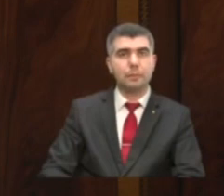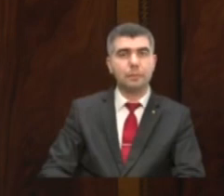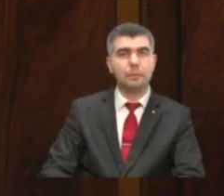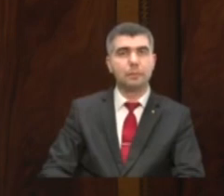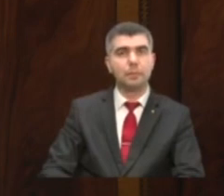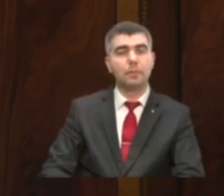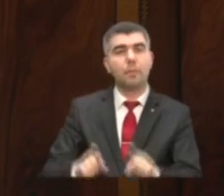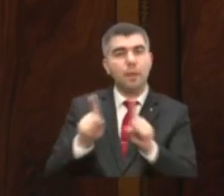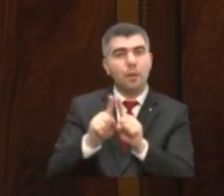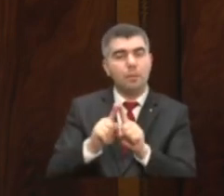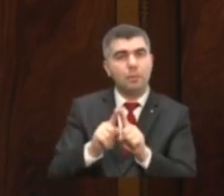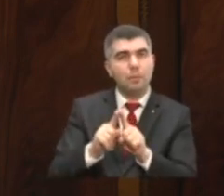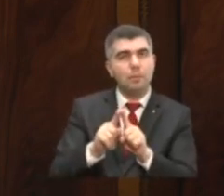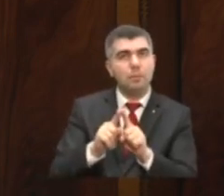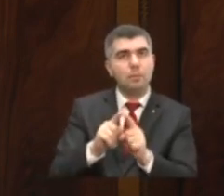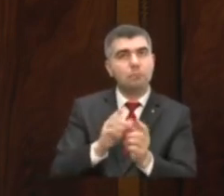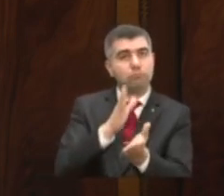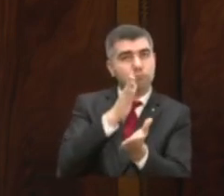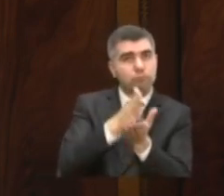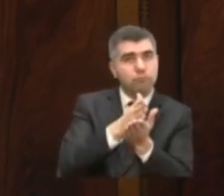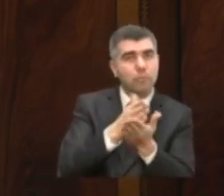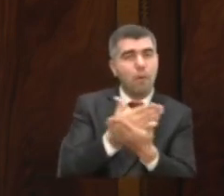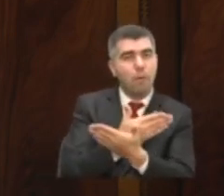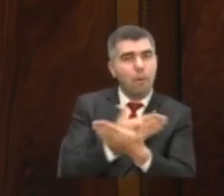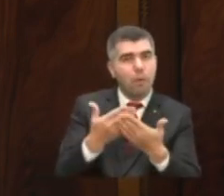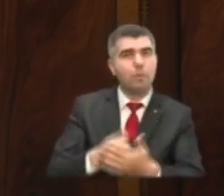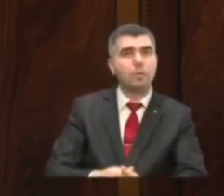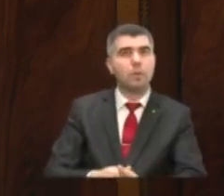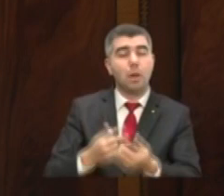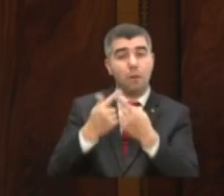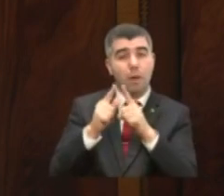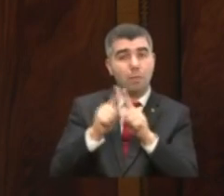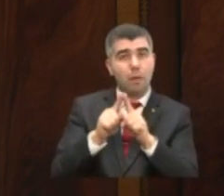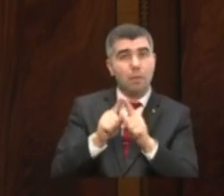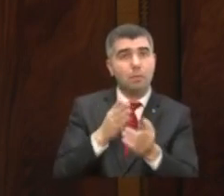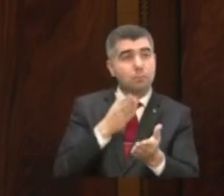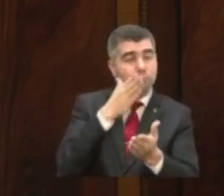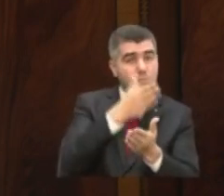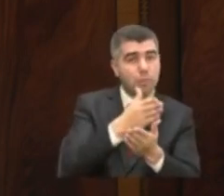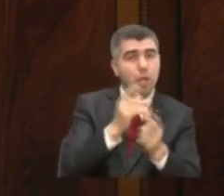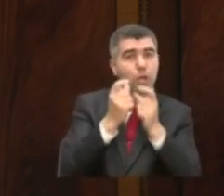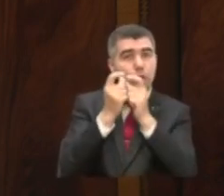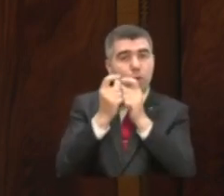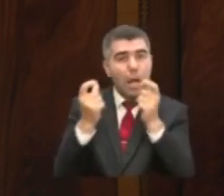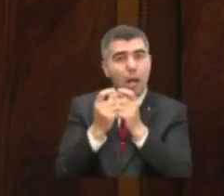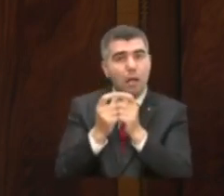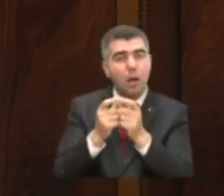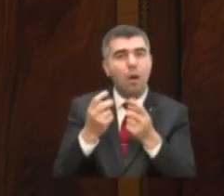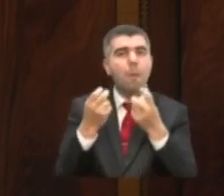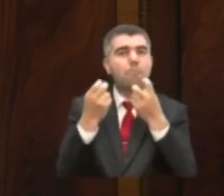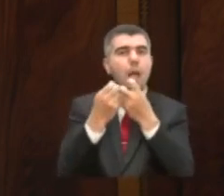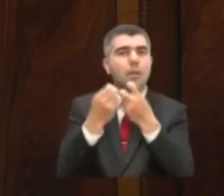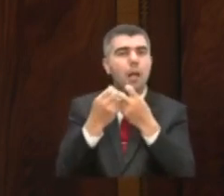المنافسة وكذا غياب دور الاجتماعي. التحديات المتعلقة بالولوج بالنسبة للمقاولات الصغرى، وهنا غادي نمشي على سبيل